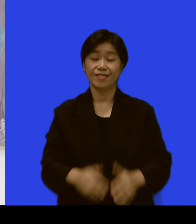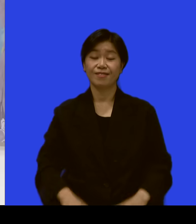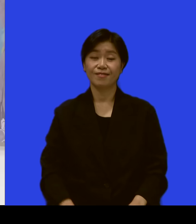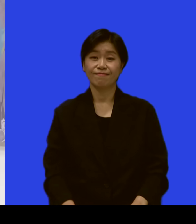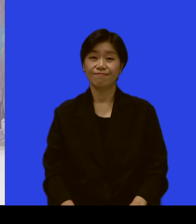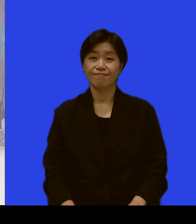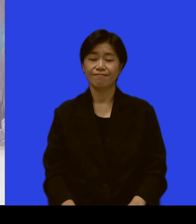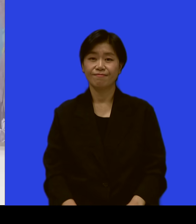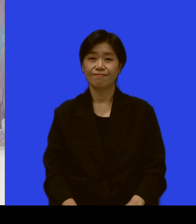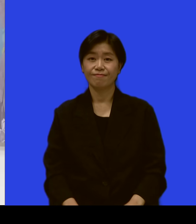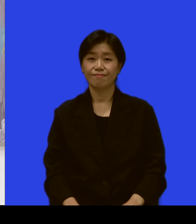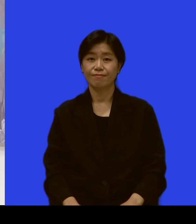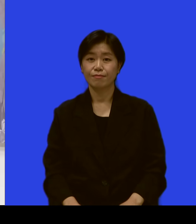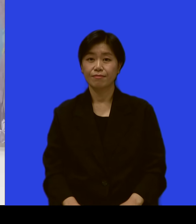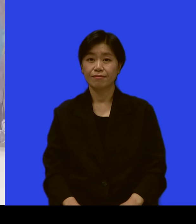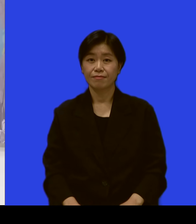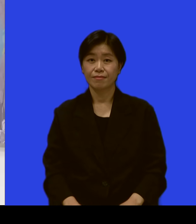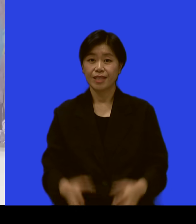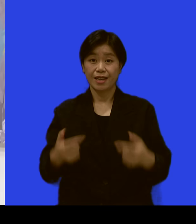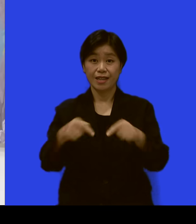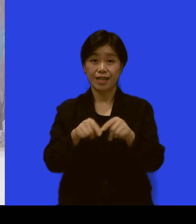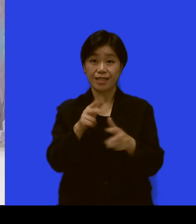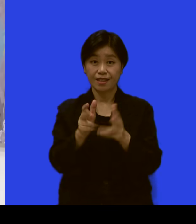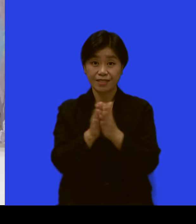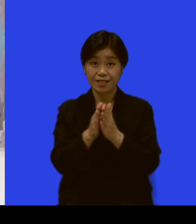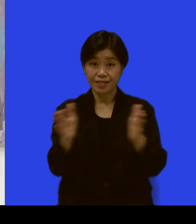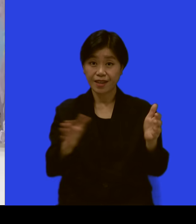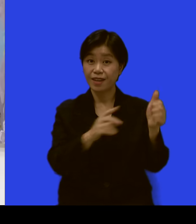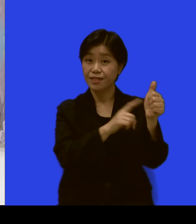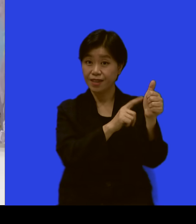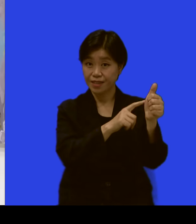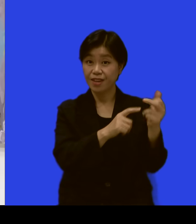형님이랑 같이 이제 그 형님도 어려운 시간들을 많이